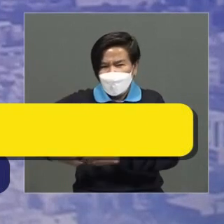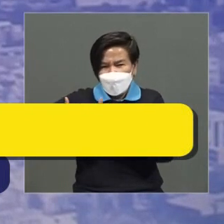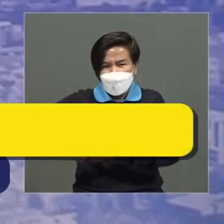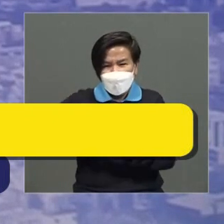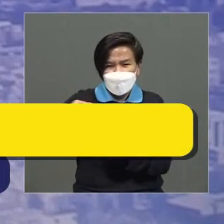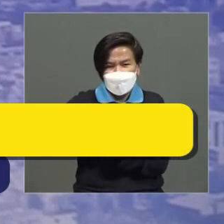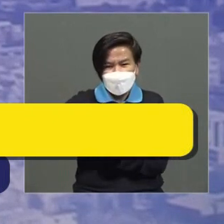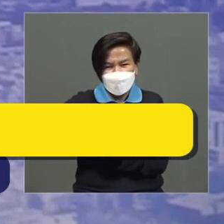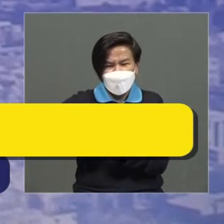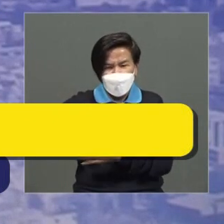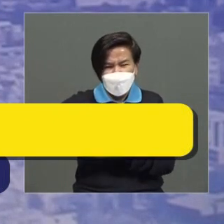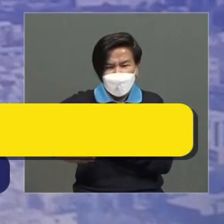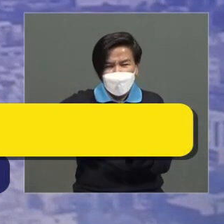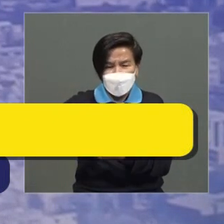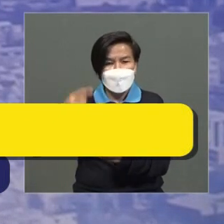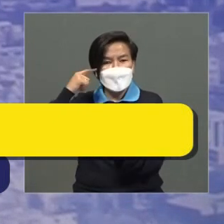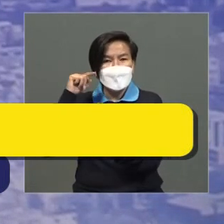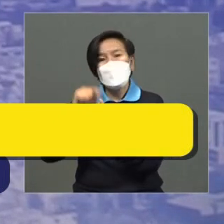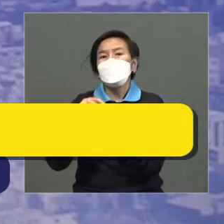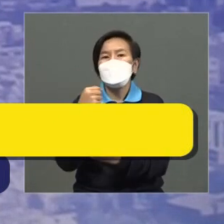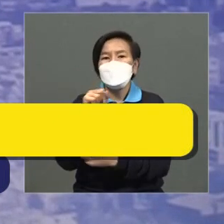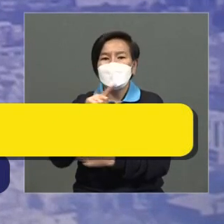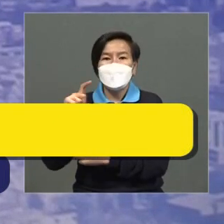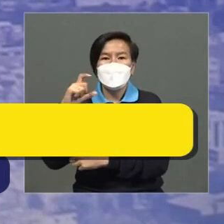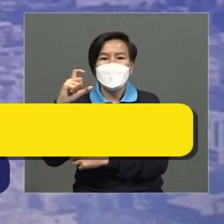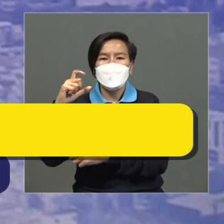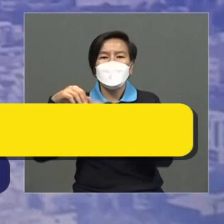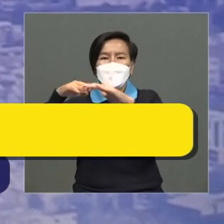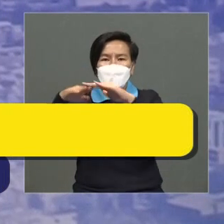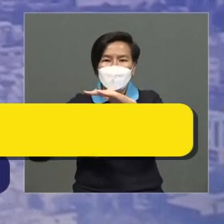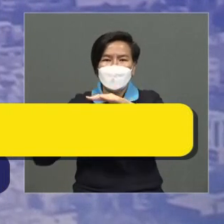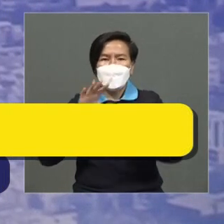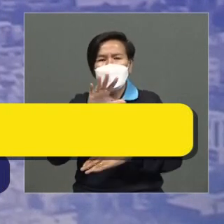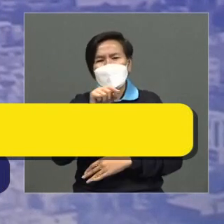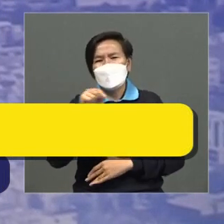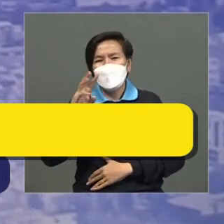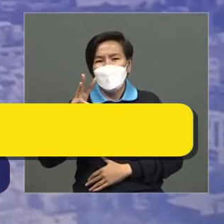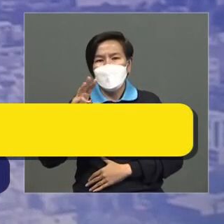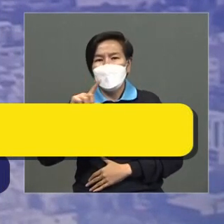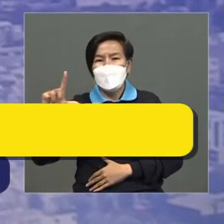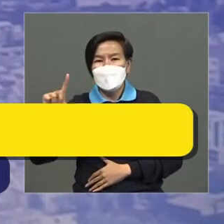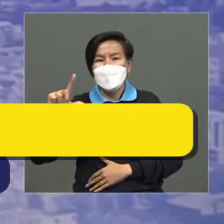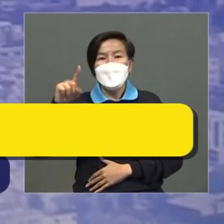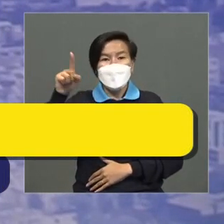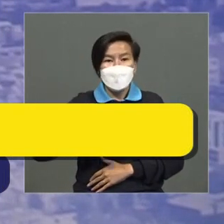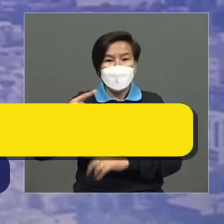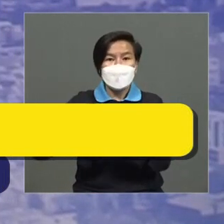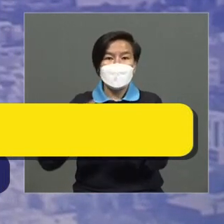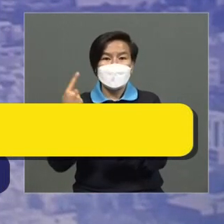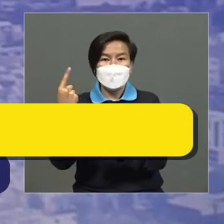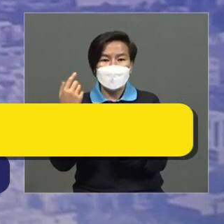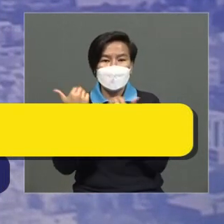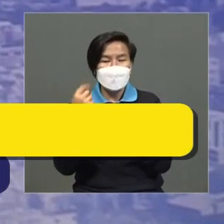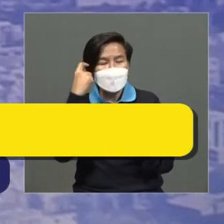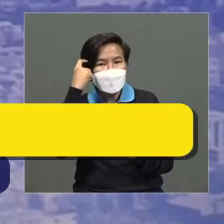จัดสรรที่คาดการณ์ว่าจะได้สิบล้านอาจจะลดลงมาอยู่ที่ 5-6ล้านต่อเดือนนะคะทำให้มี